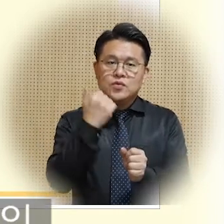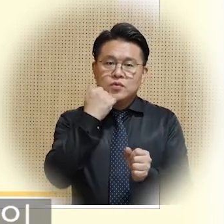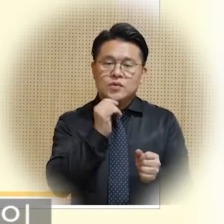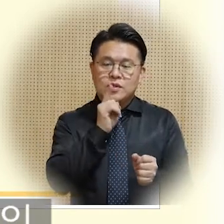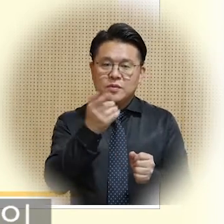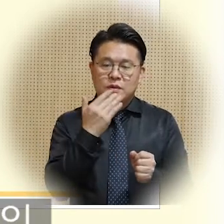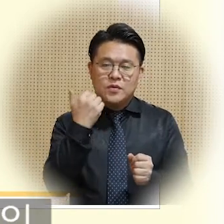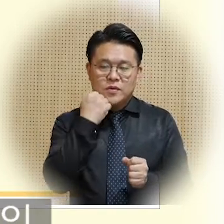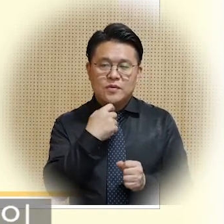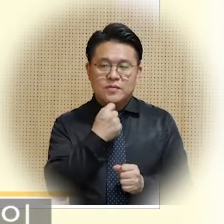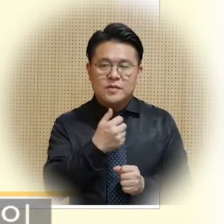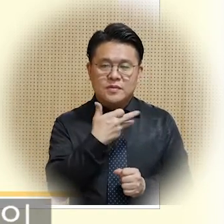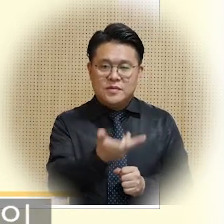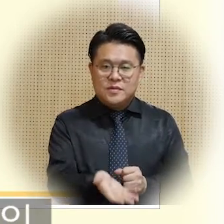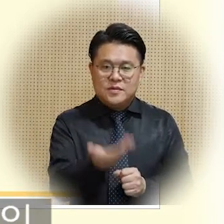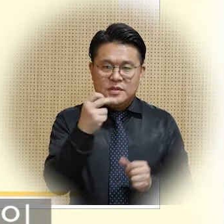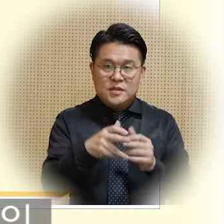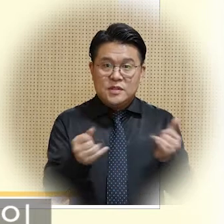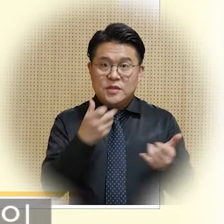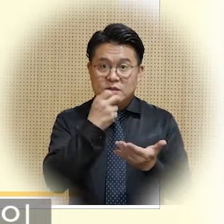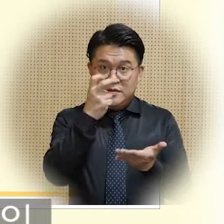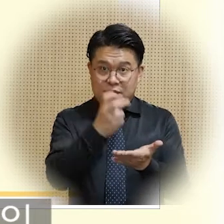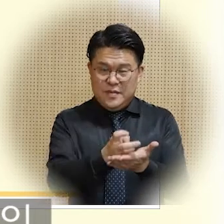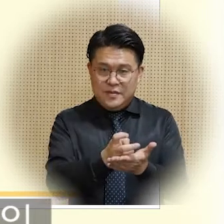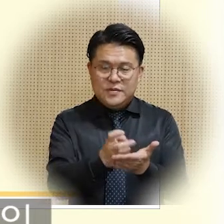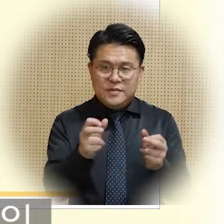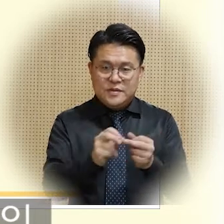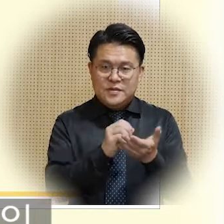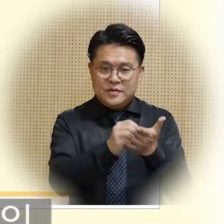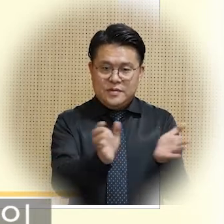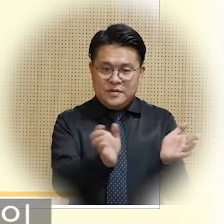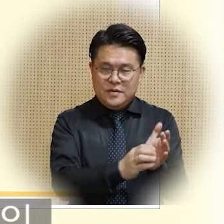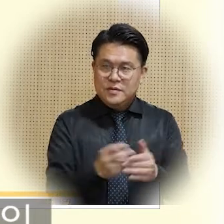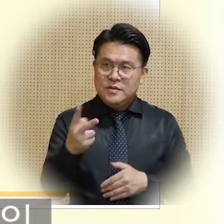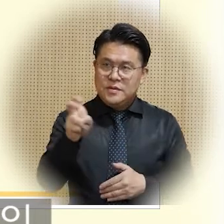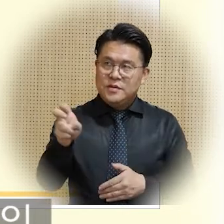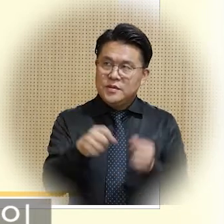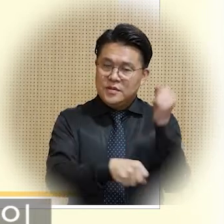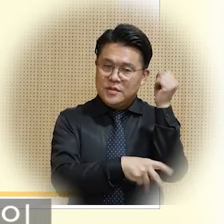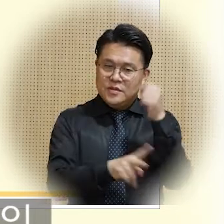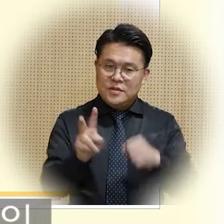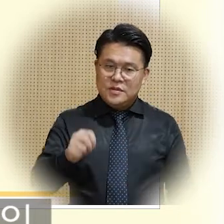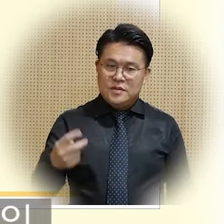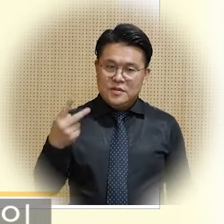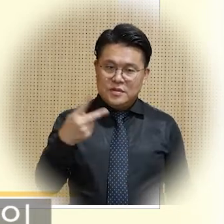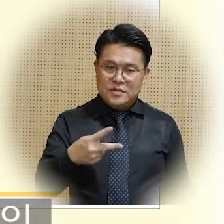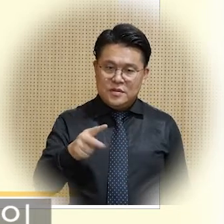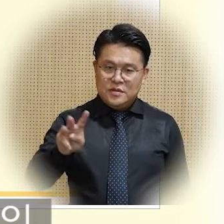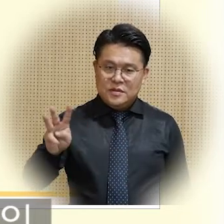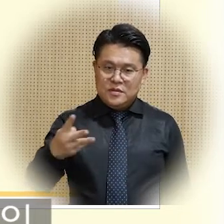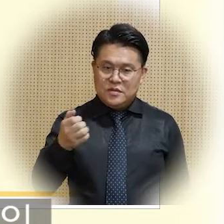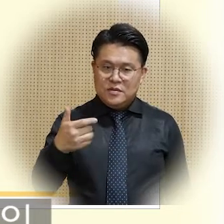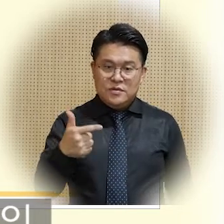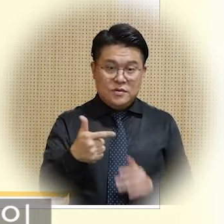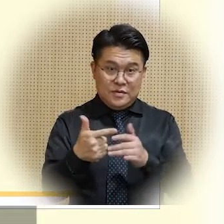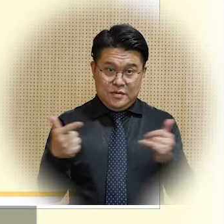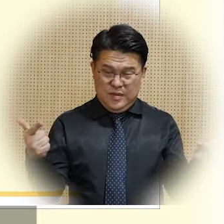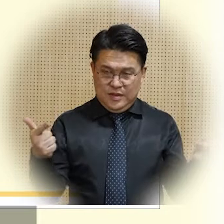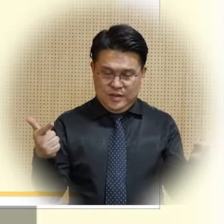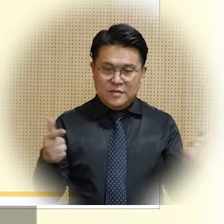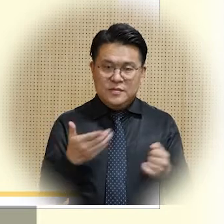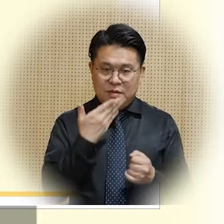이상 장애인복지법상 등록장애인 2020년 기준으로 약 22,396명이 대상이